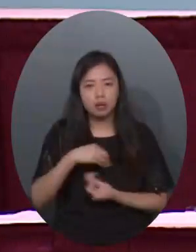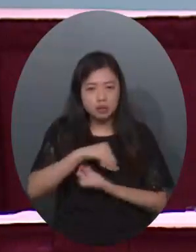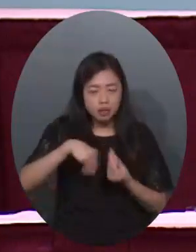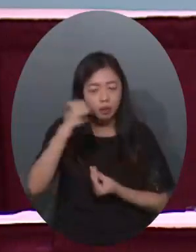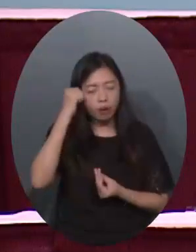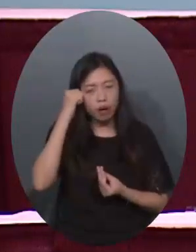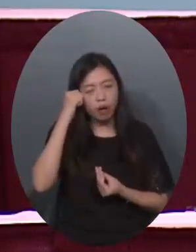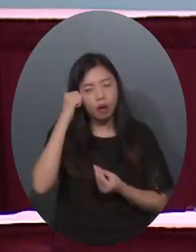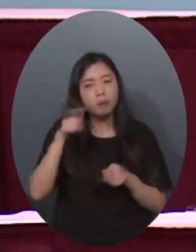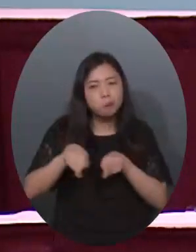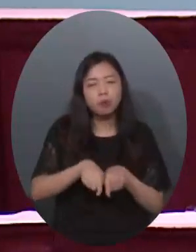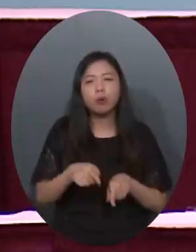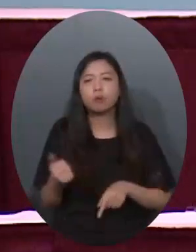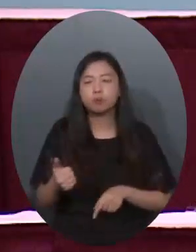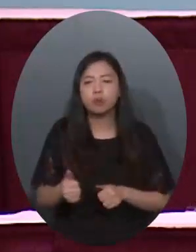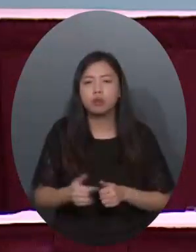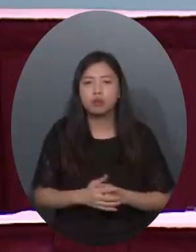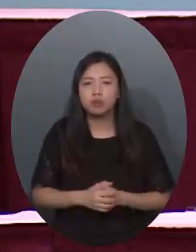關。